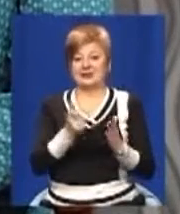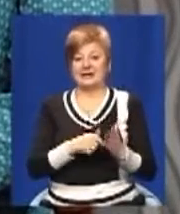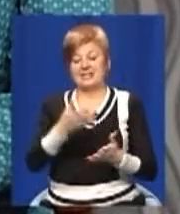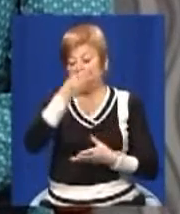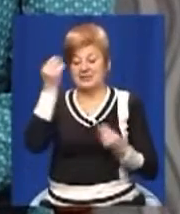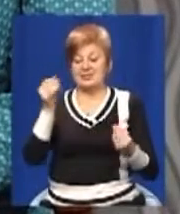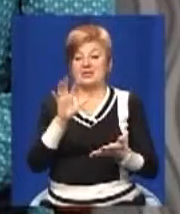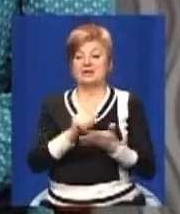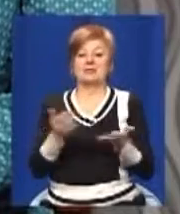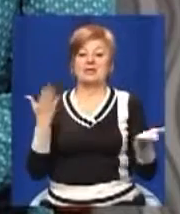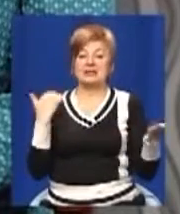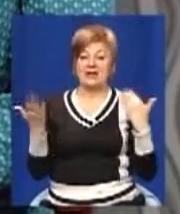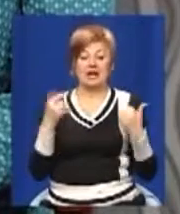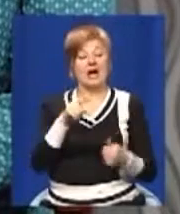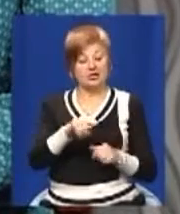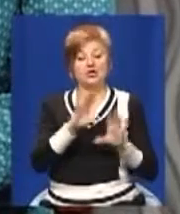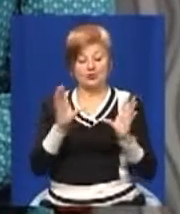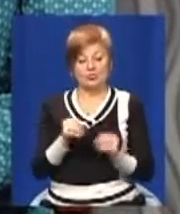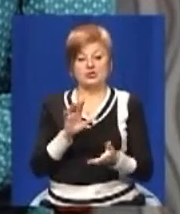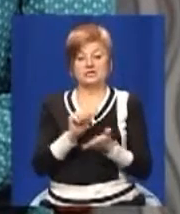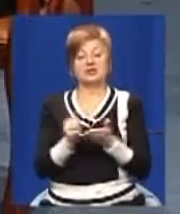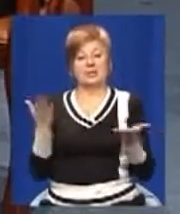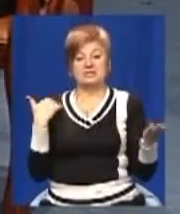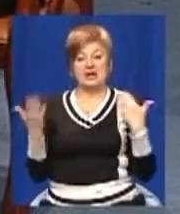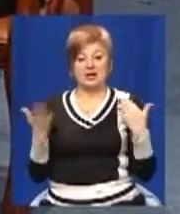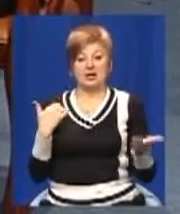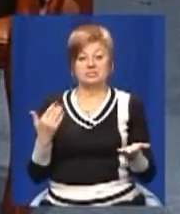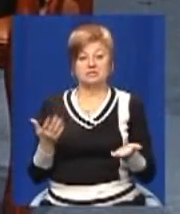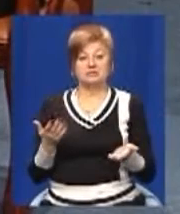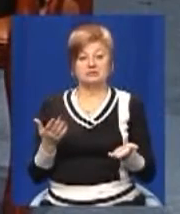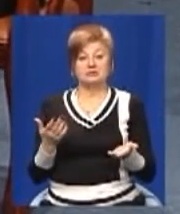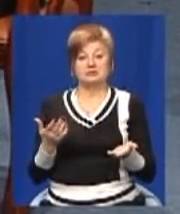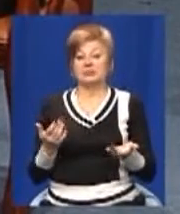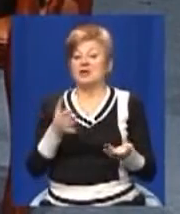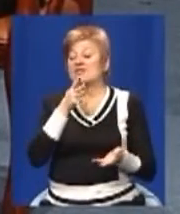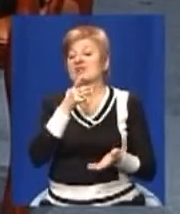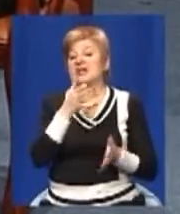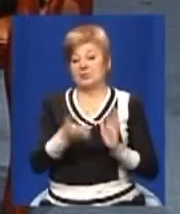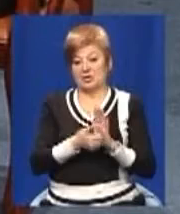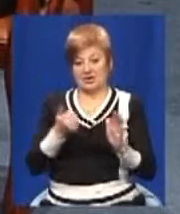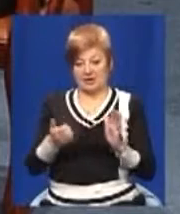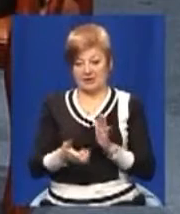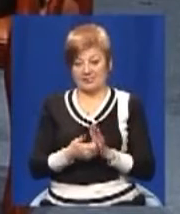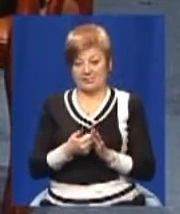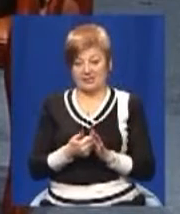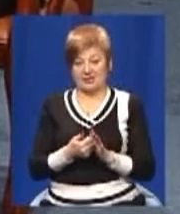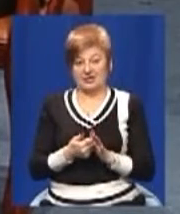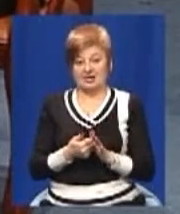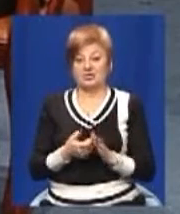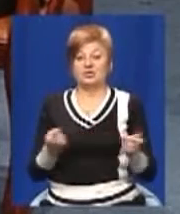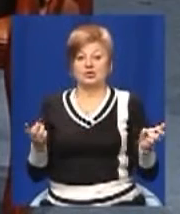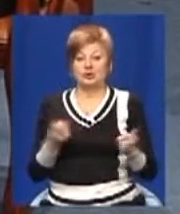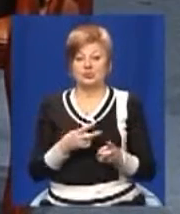займатися зарядочкою. А ти, до речі, займаєшся фізичними вправами, зарядочкою зранку? Ну, часу немає, бо зранку стаєш і